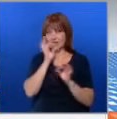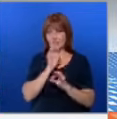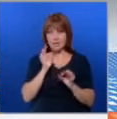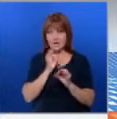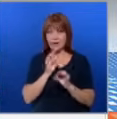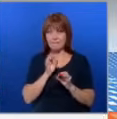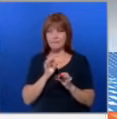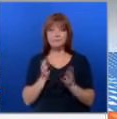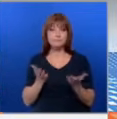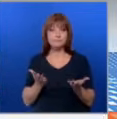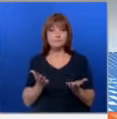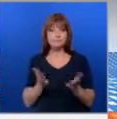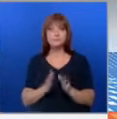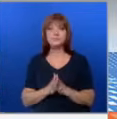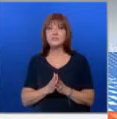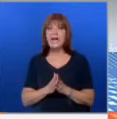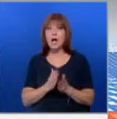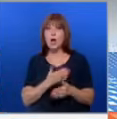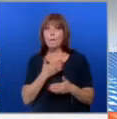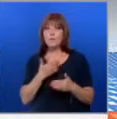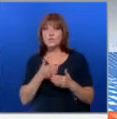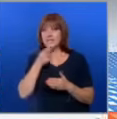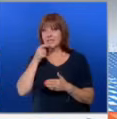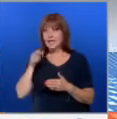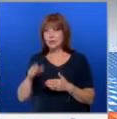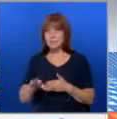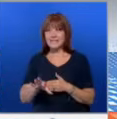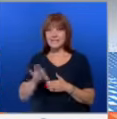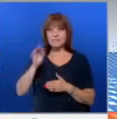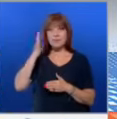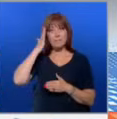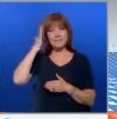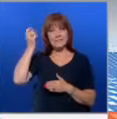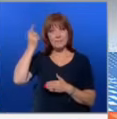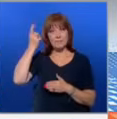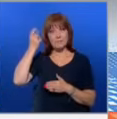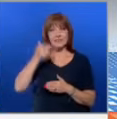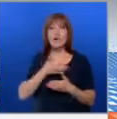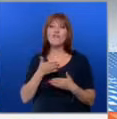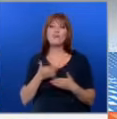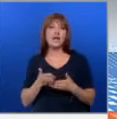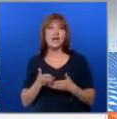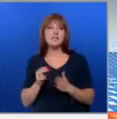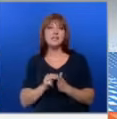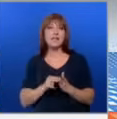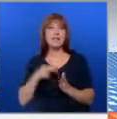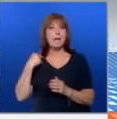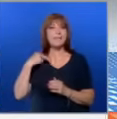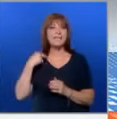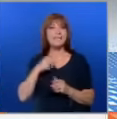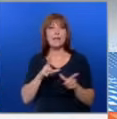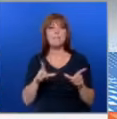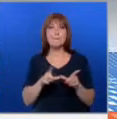И не е един на кой да бъде той. А последната дума за номинацията на министър-председател всъщност в крайна сметка ще бъде на президента